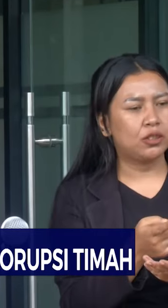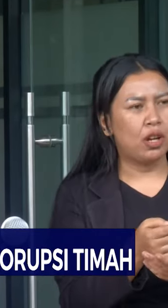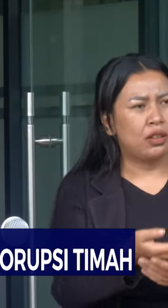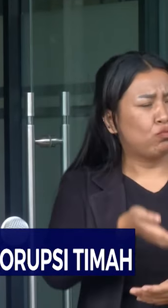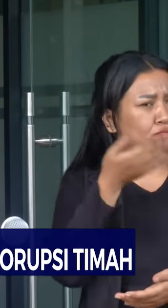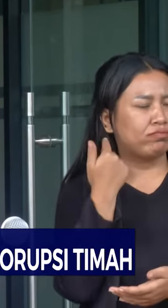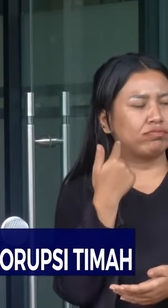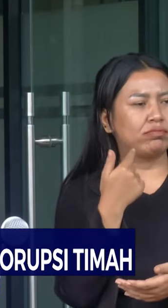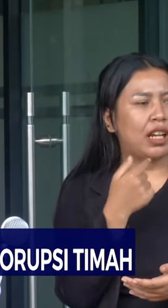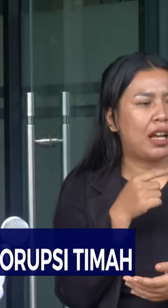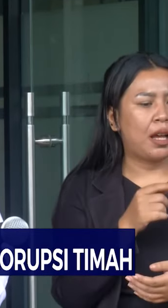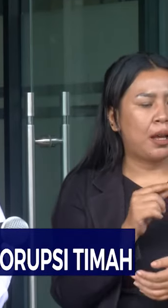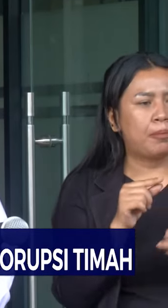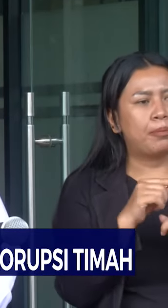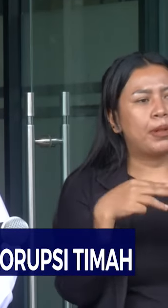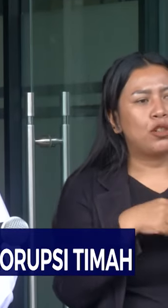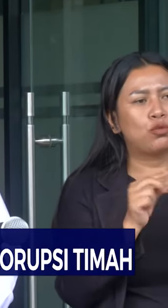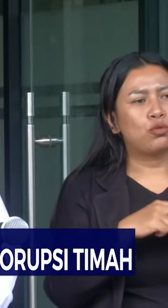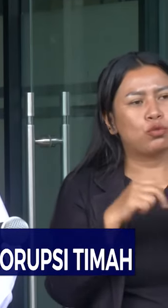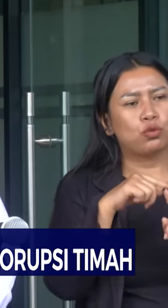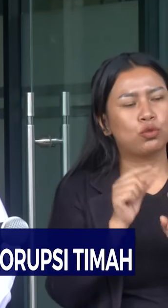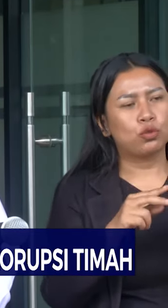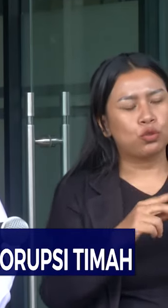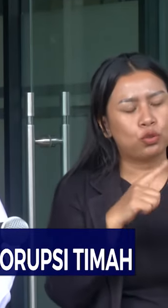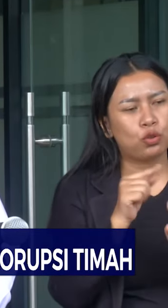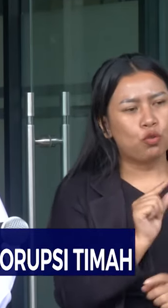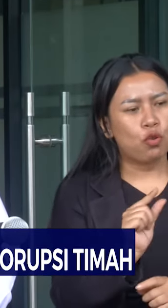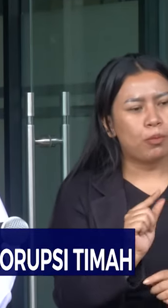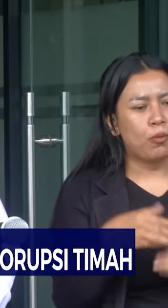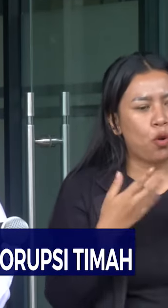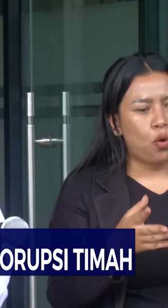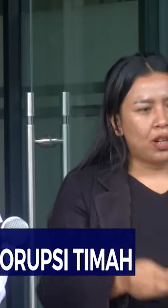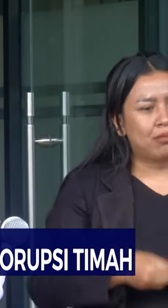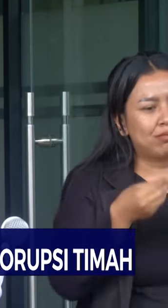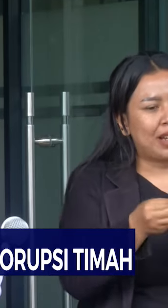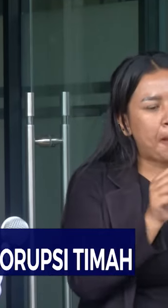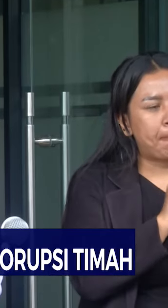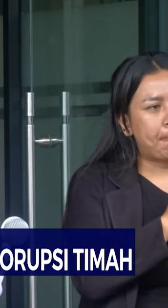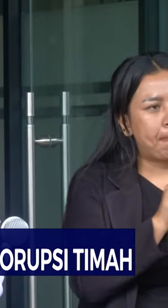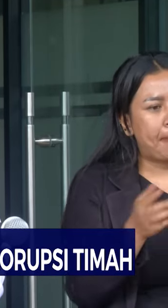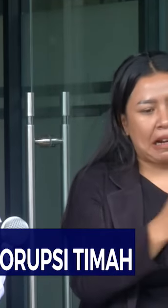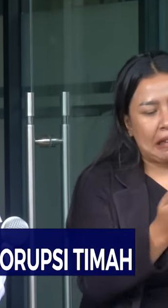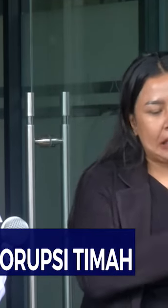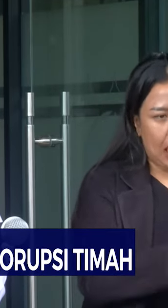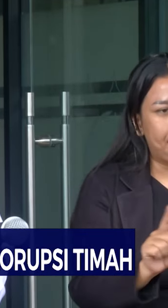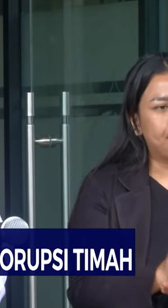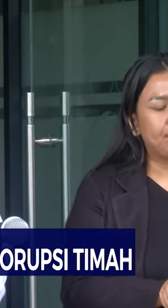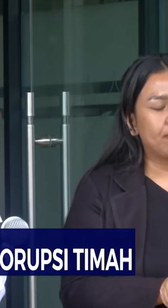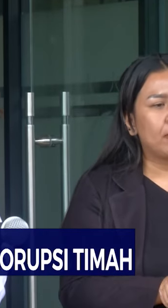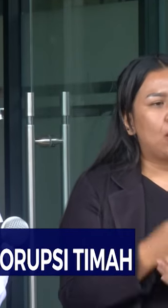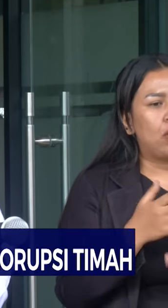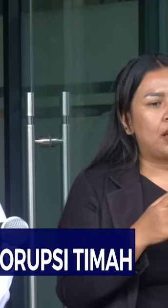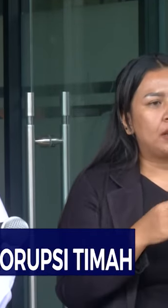waktu yang lalu penuttut umum telah menyatakan berkas perkara lengkap